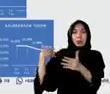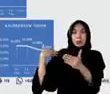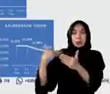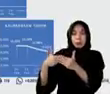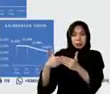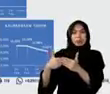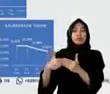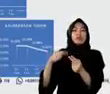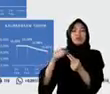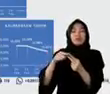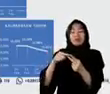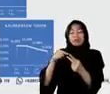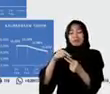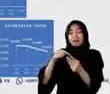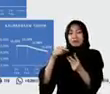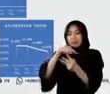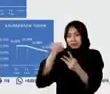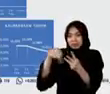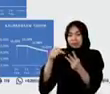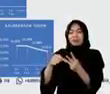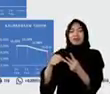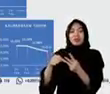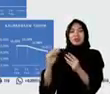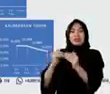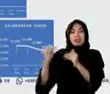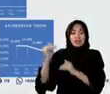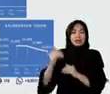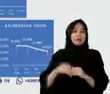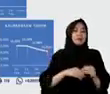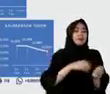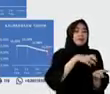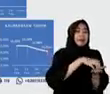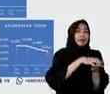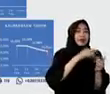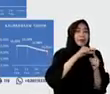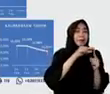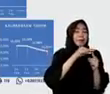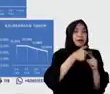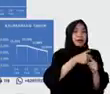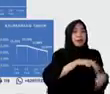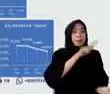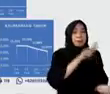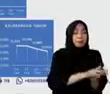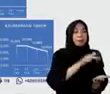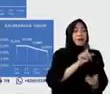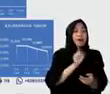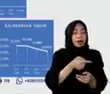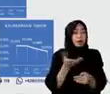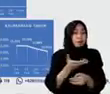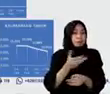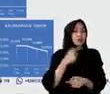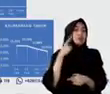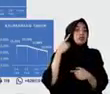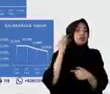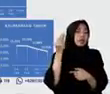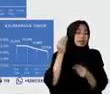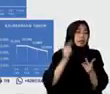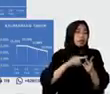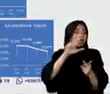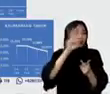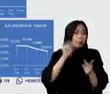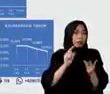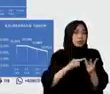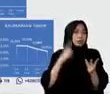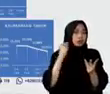pengamatan. Provinsi yang menyelenggarakan PPKM dan PPKM Mikro, yaitu DKI Jakarta, Jawa Barat,